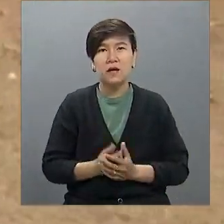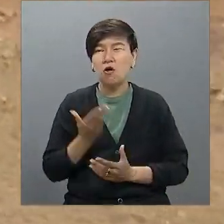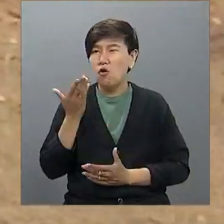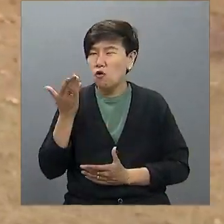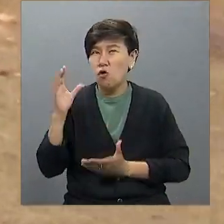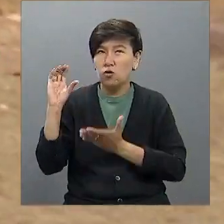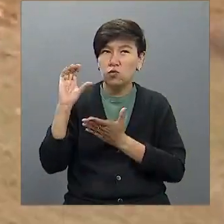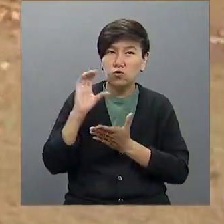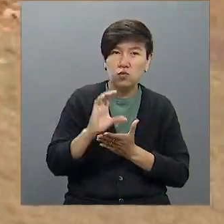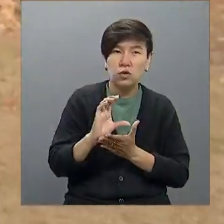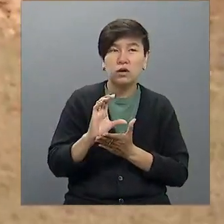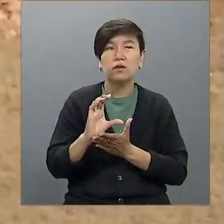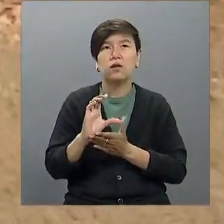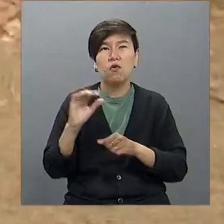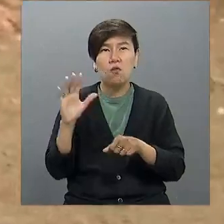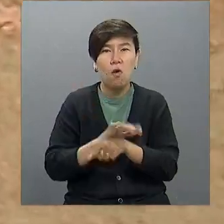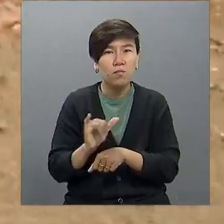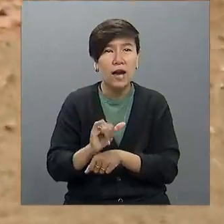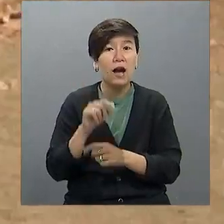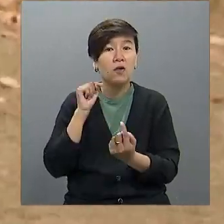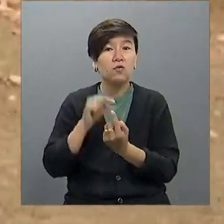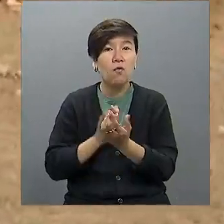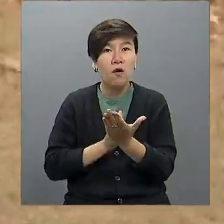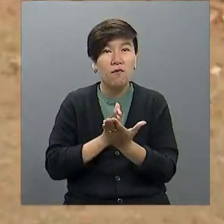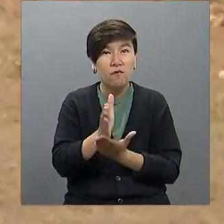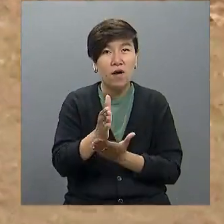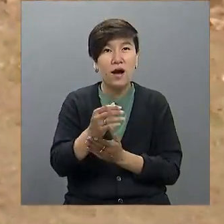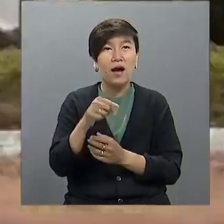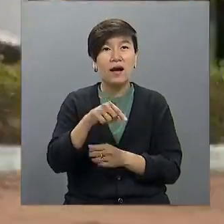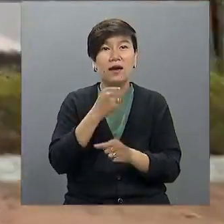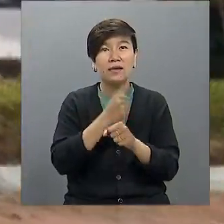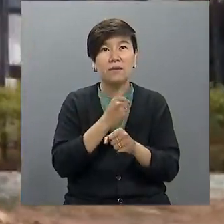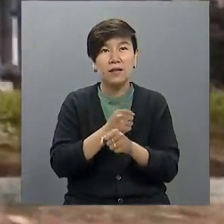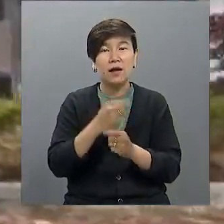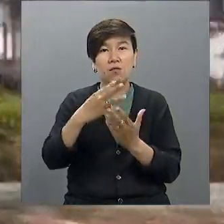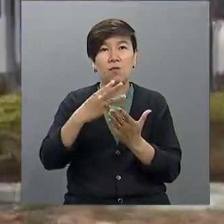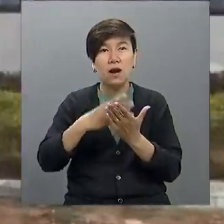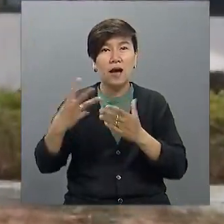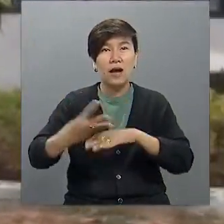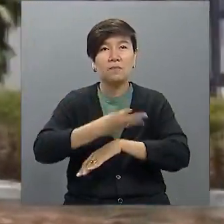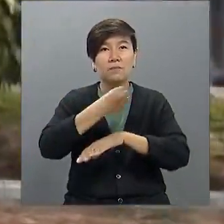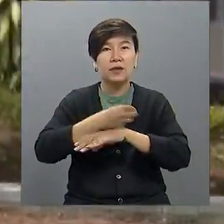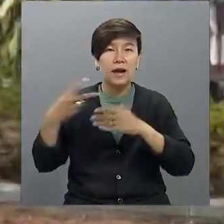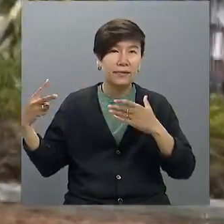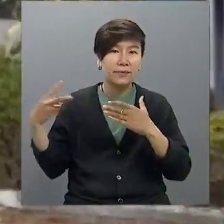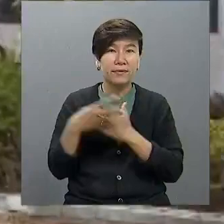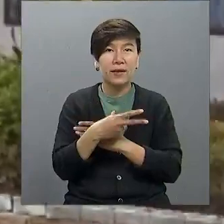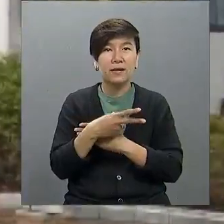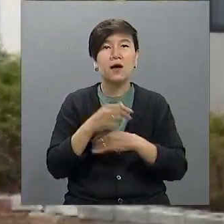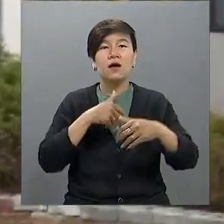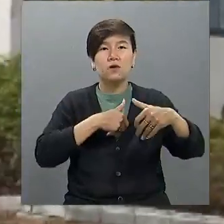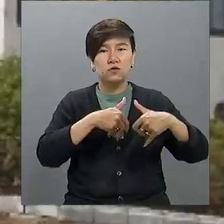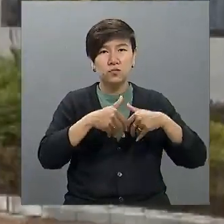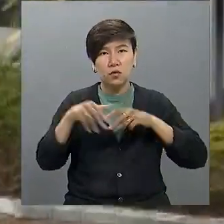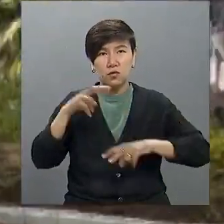ที่สืบเนื่องมาจากฝ่ายบริหารเนี่ยถูกตัดสิทธิ์วาระทางการเมืองการบริหารจัดการดูแลประชาชนในพื้นที่จึงไม่สามาร